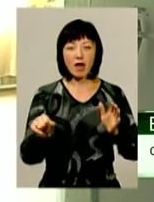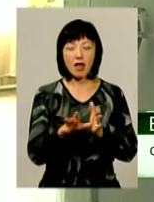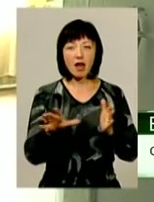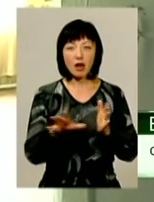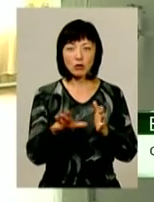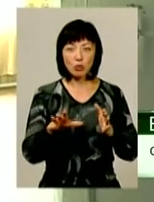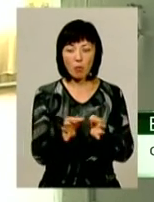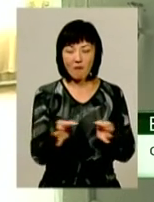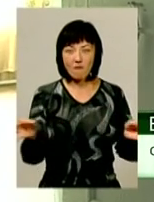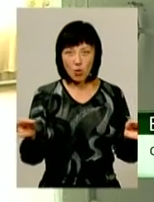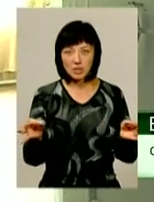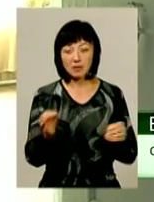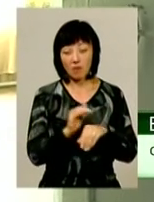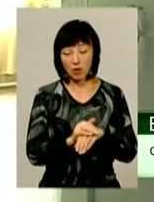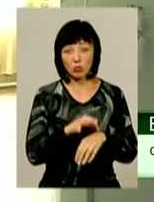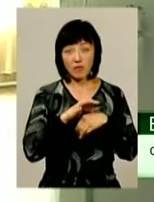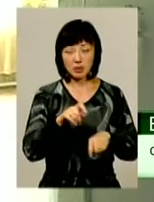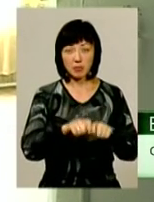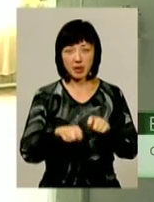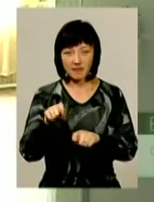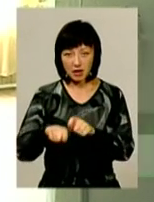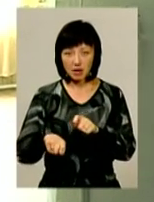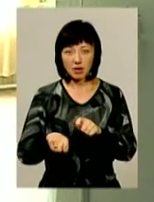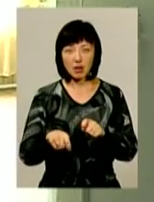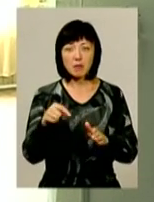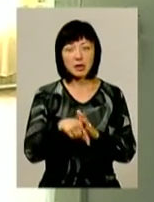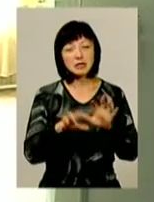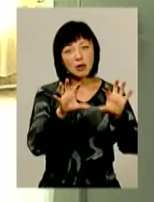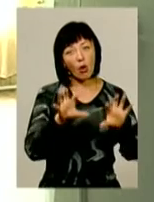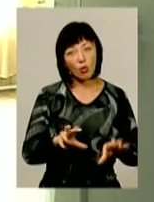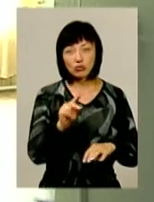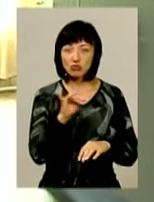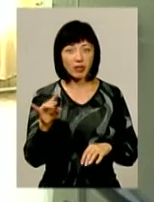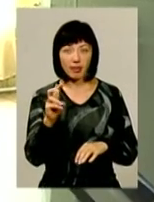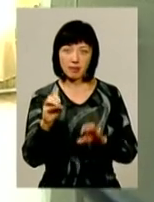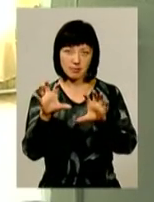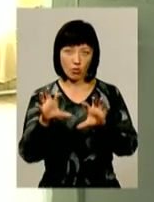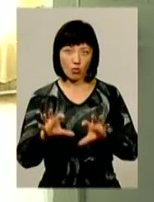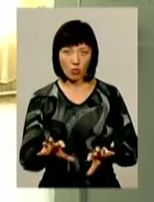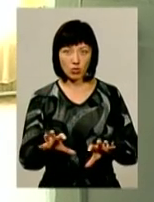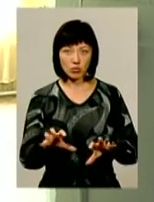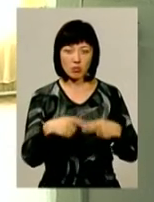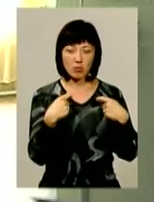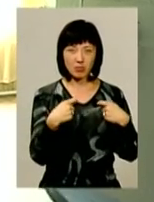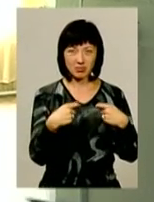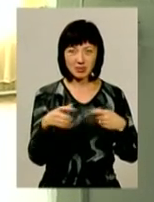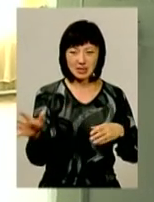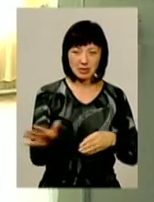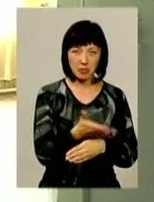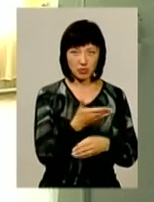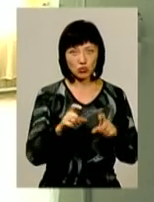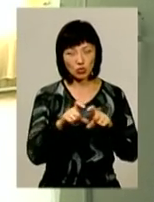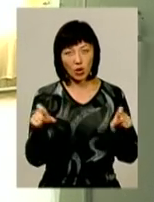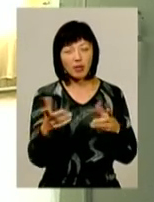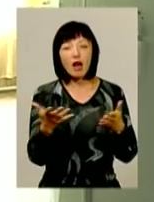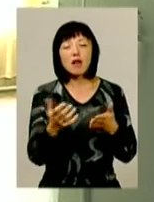даному факту проведемо перевірку на предмет законності їх відчуження школи і на